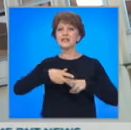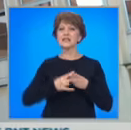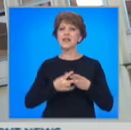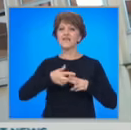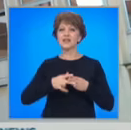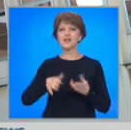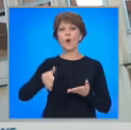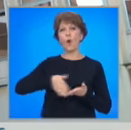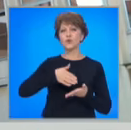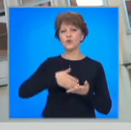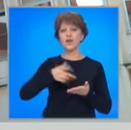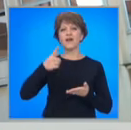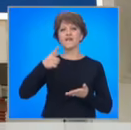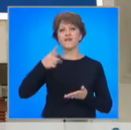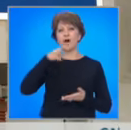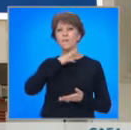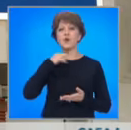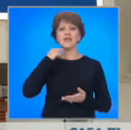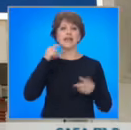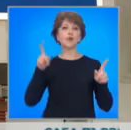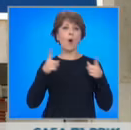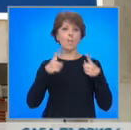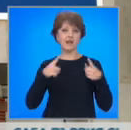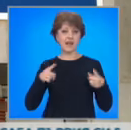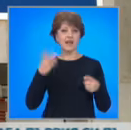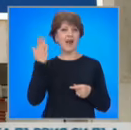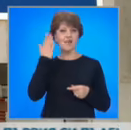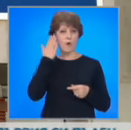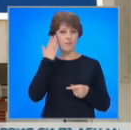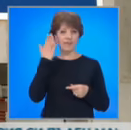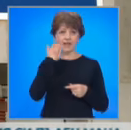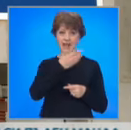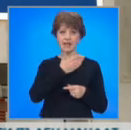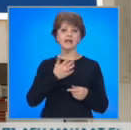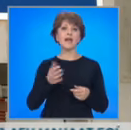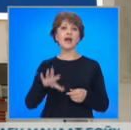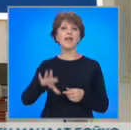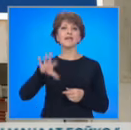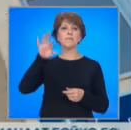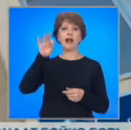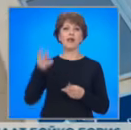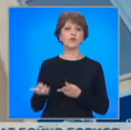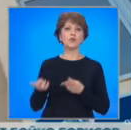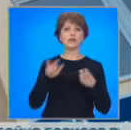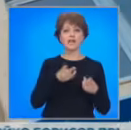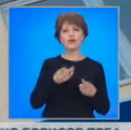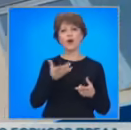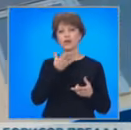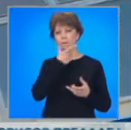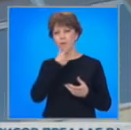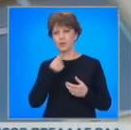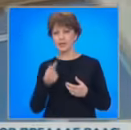районното полицейско управление в Асеновград. Обвиненият полицейски шеф е избрал доставчиците сред свои близки и познати, уточняват от